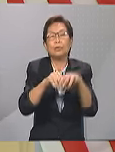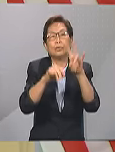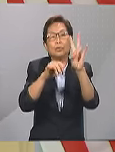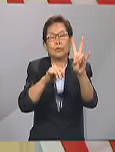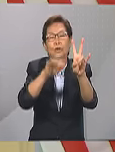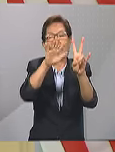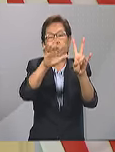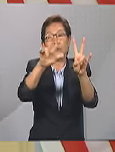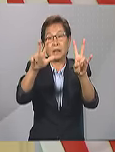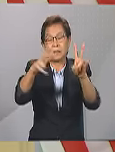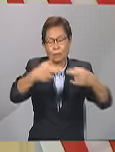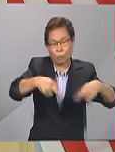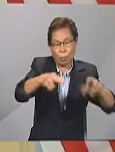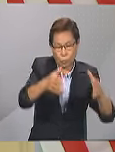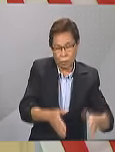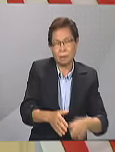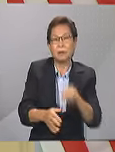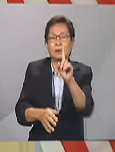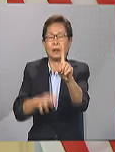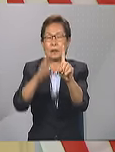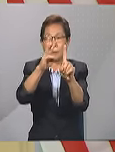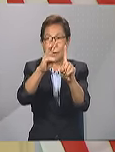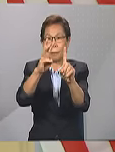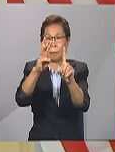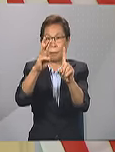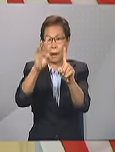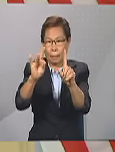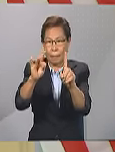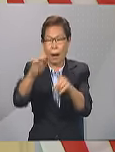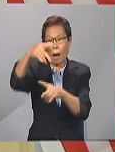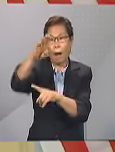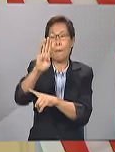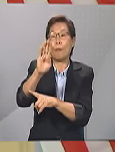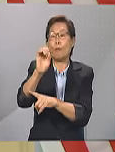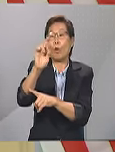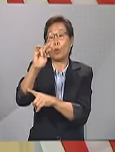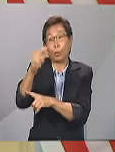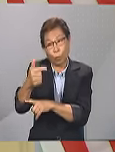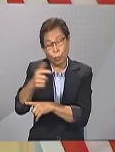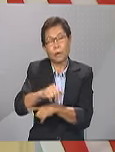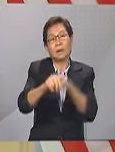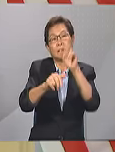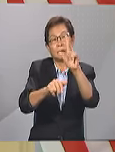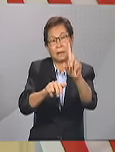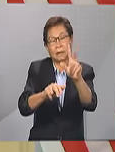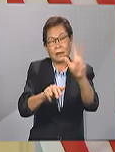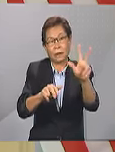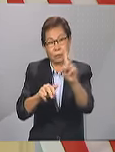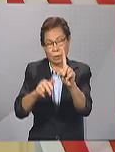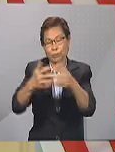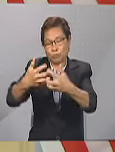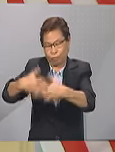753 project168hio pemborong dan 31